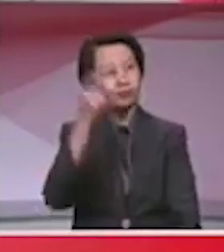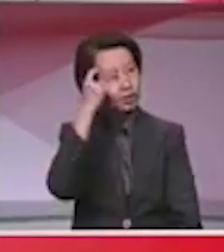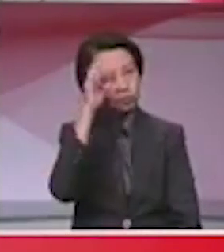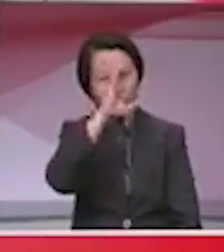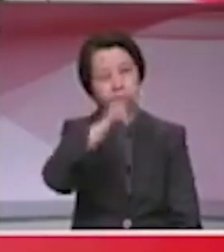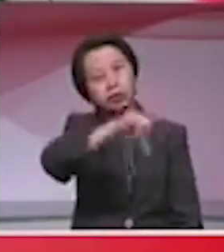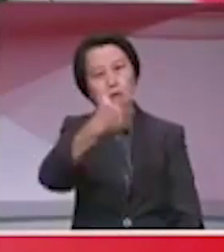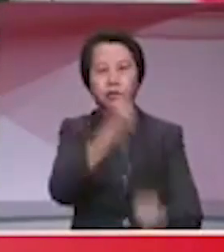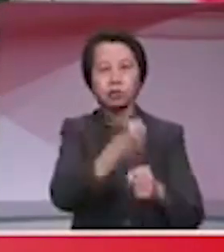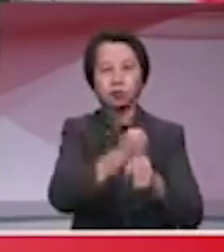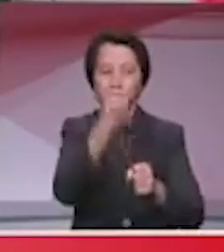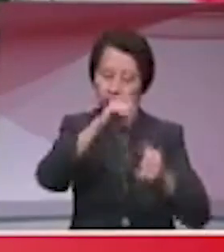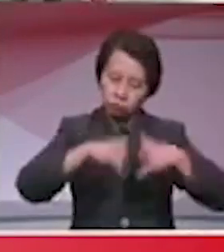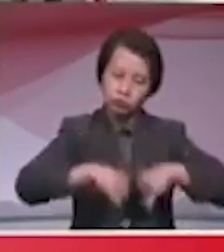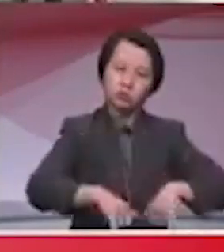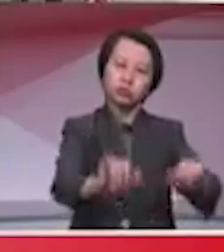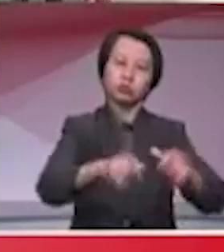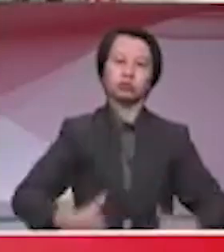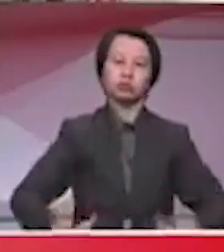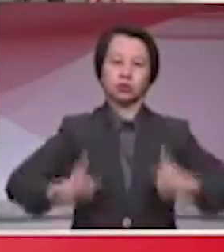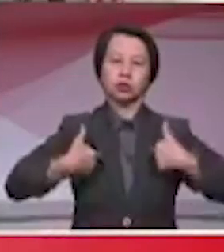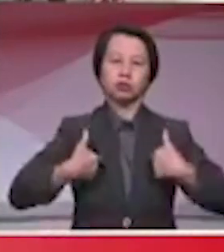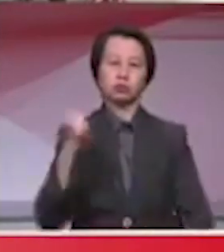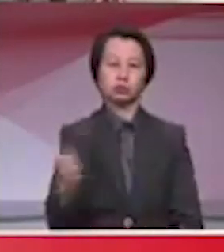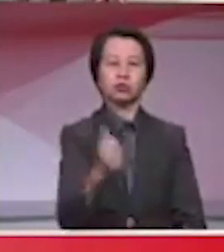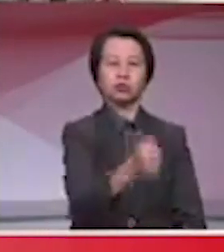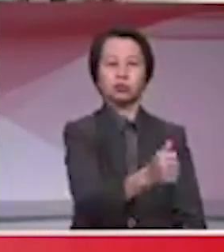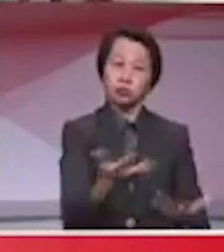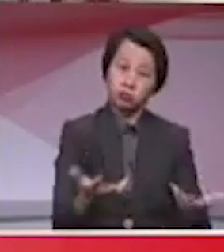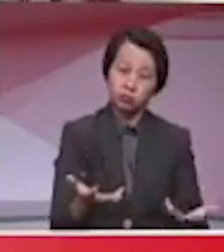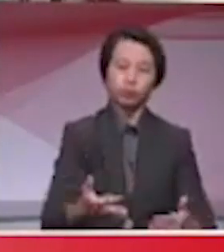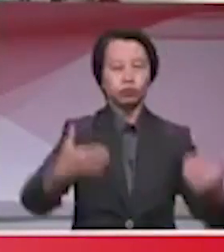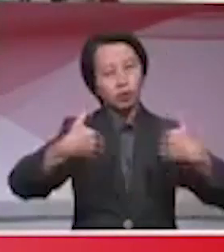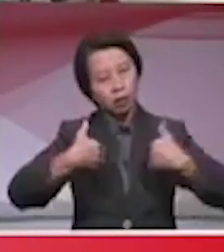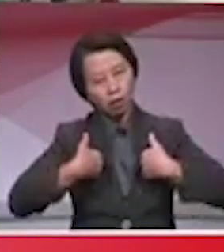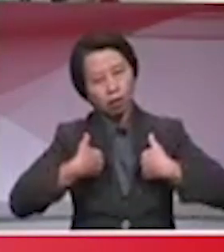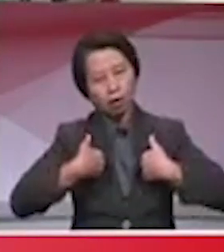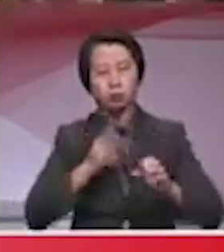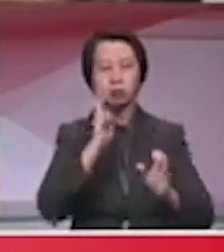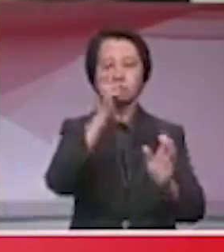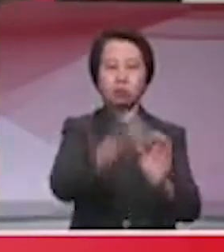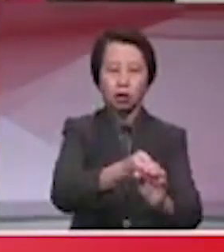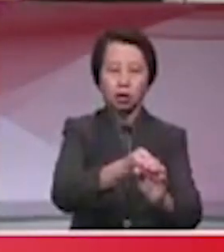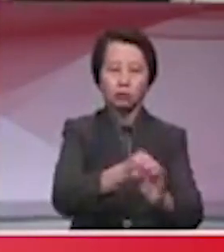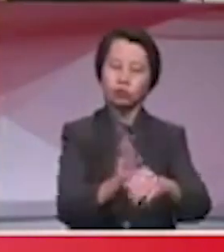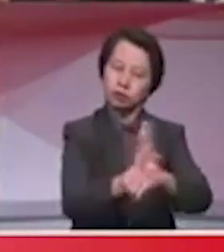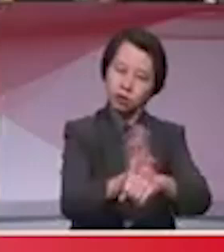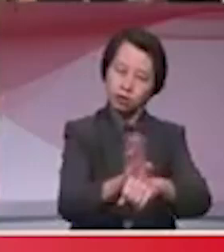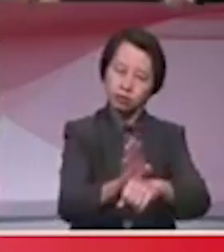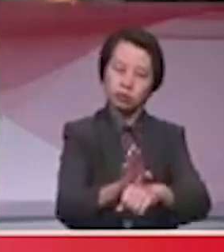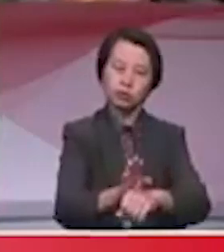lain untuk meneruskan kelangsungan hidup masing-masing. Ada yang menceburi bidang